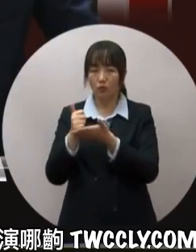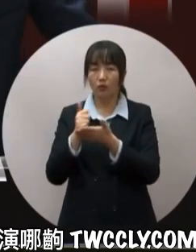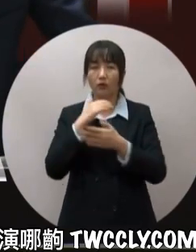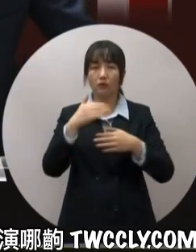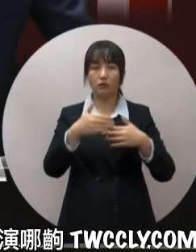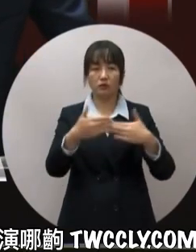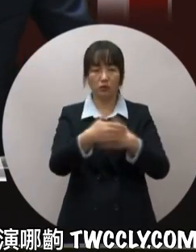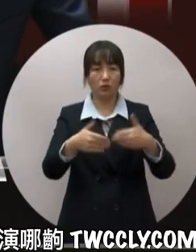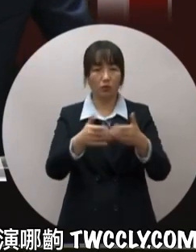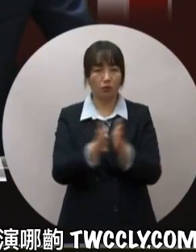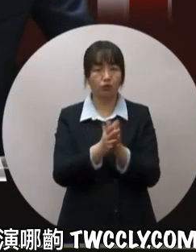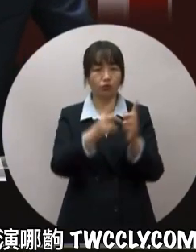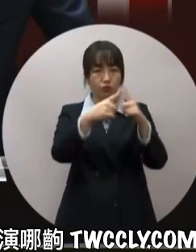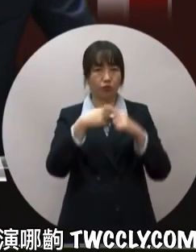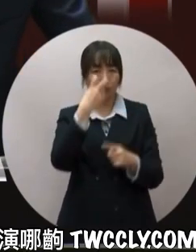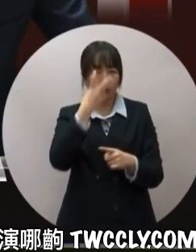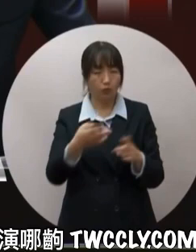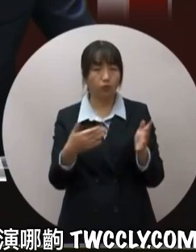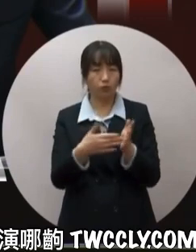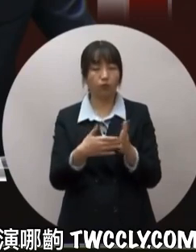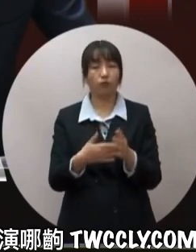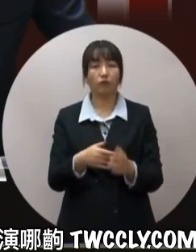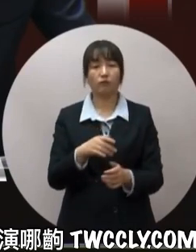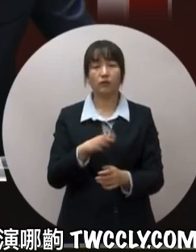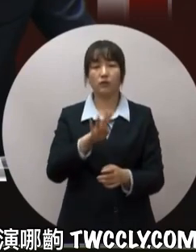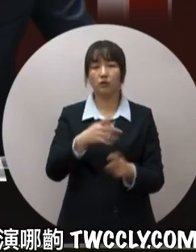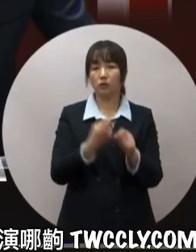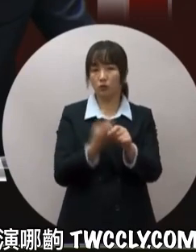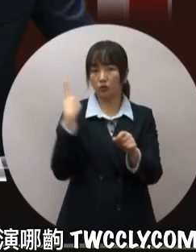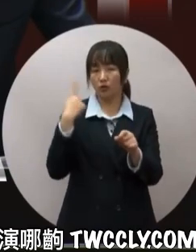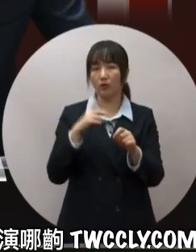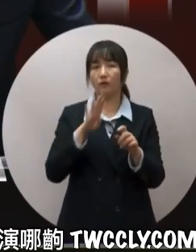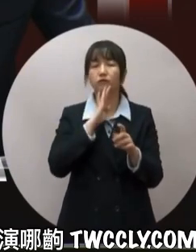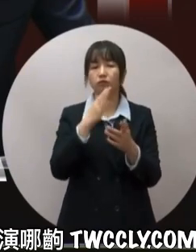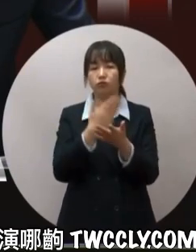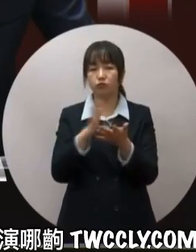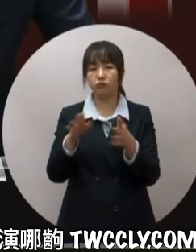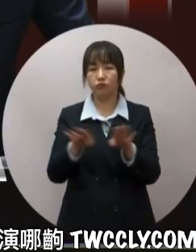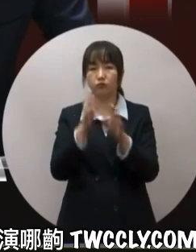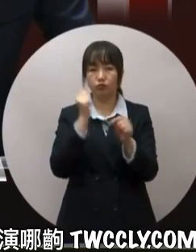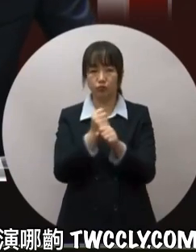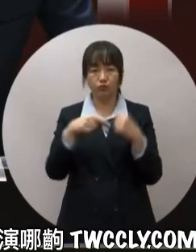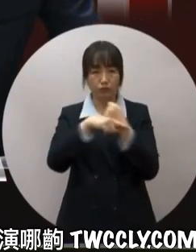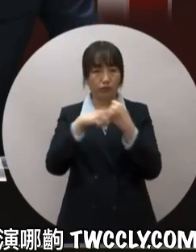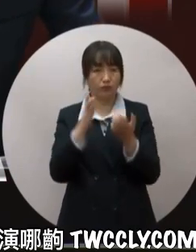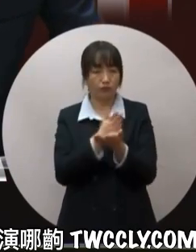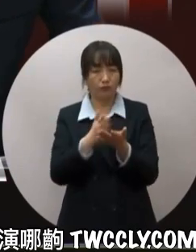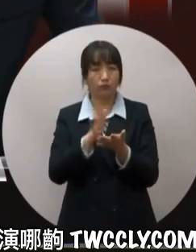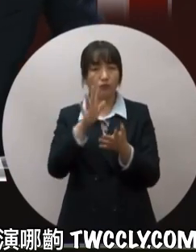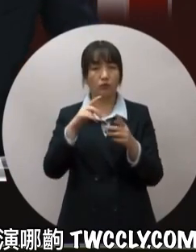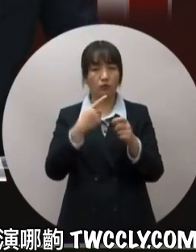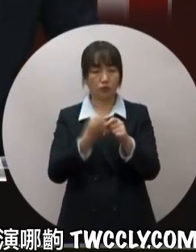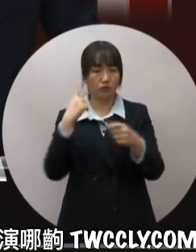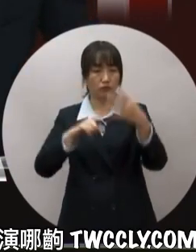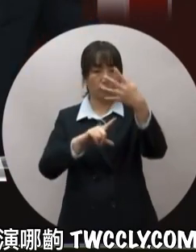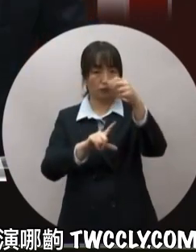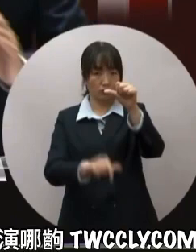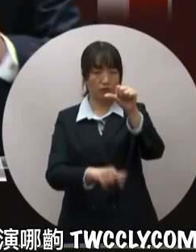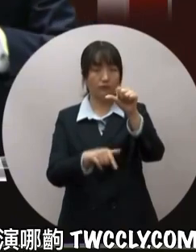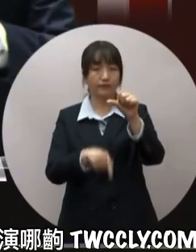我們部長來這邊看過那也非常感謝交通部在去年發包就是做可行性研究評估去年五月